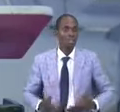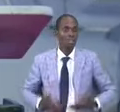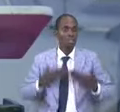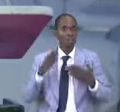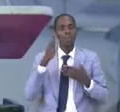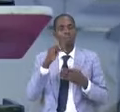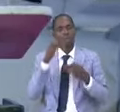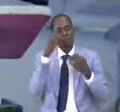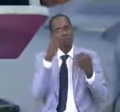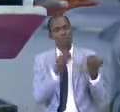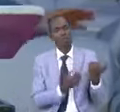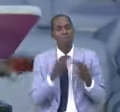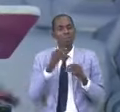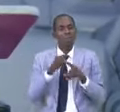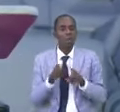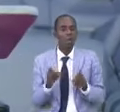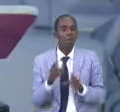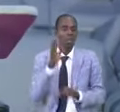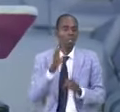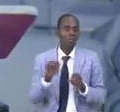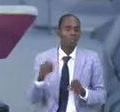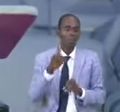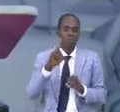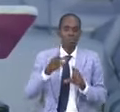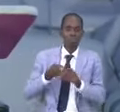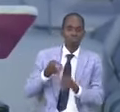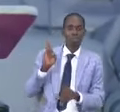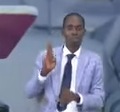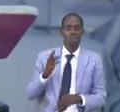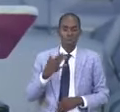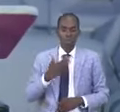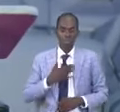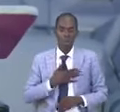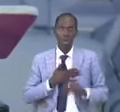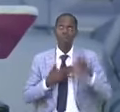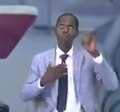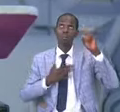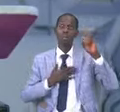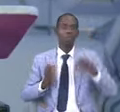mais si il se retire on âme ne prend pas plaisir en lui